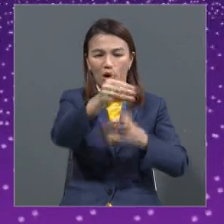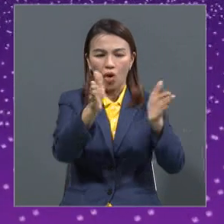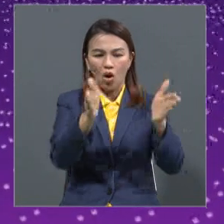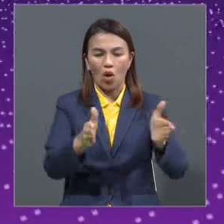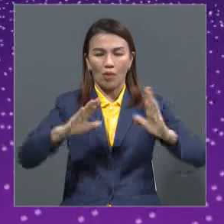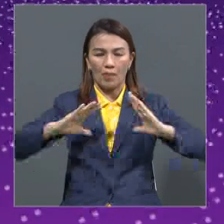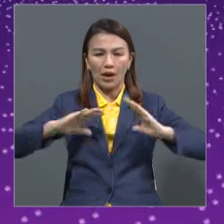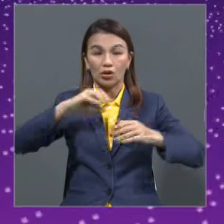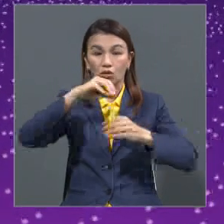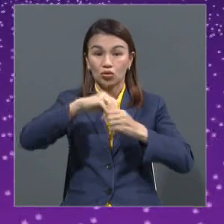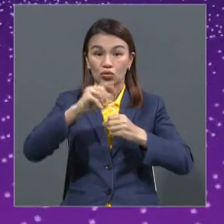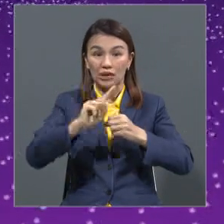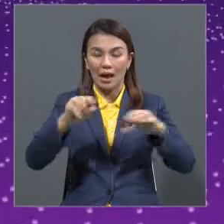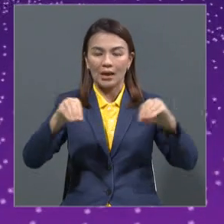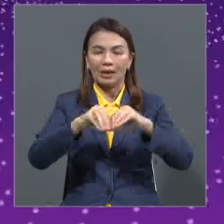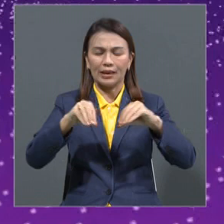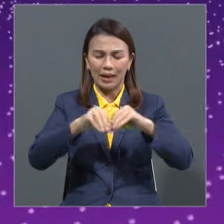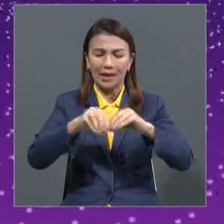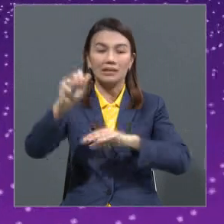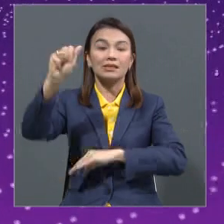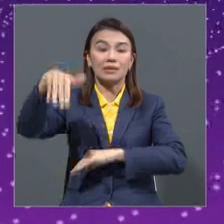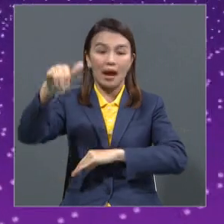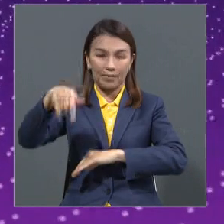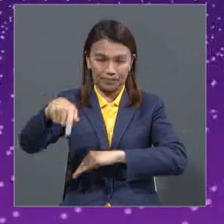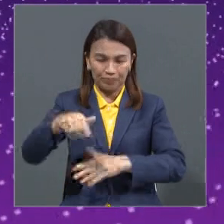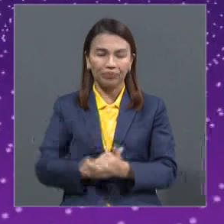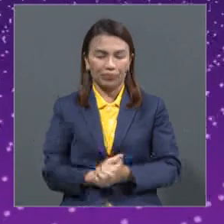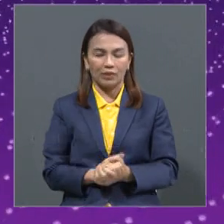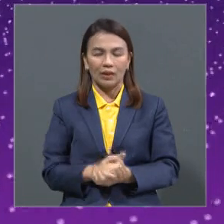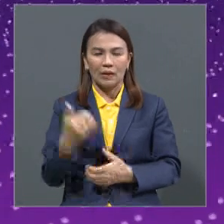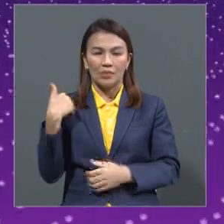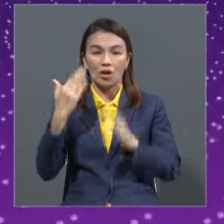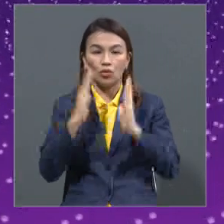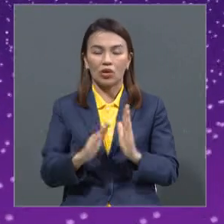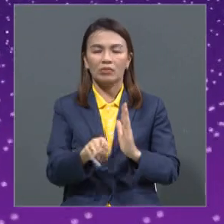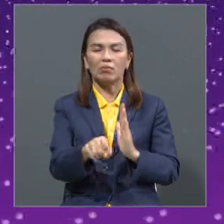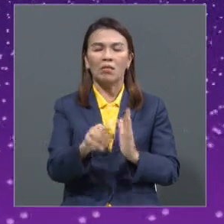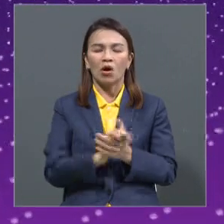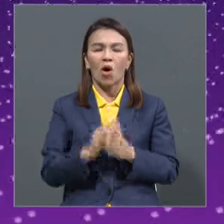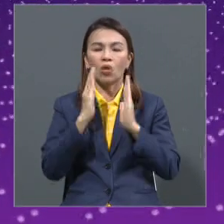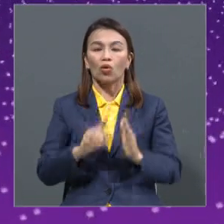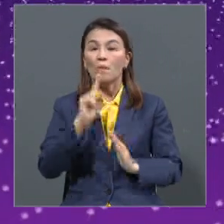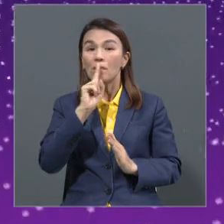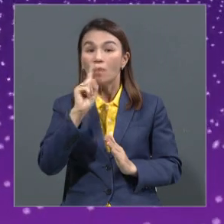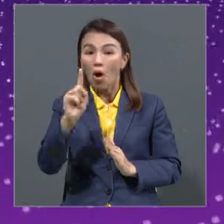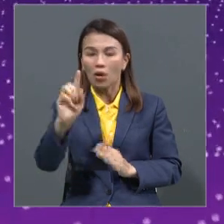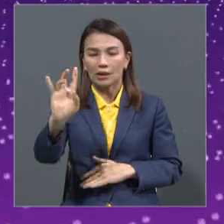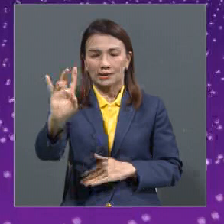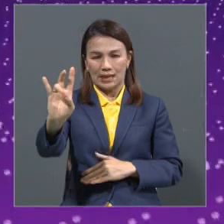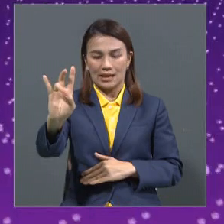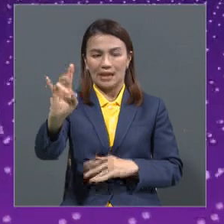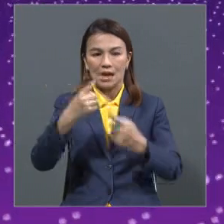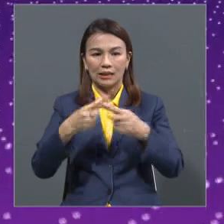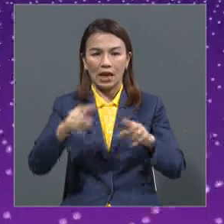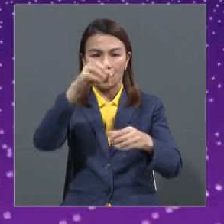ในย่านราชประสงค์นะครับตอนแรกมีหลายประเด็นที่สงสัยอย่างเช่นที่บอกไปจำนวนคนเข้าพักเนี่ยไม่ตรงกับที่แจ้งบุคกิ้งไว้ 7คนและในที่เกิด